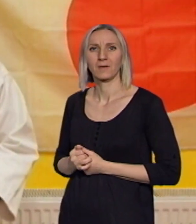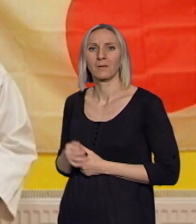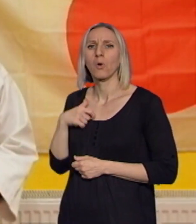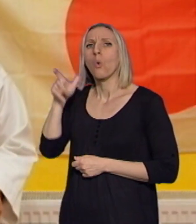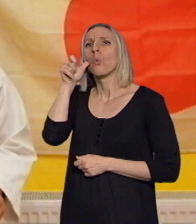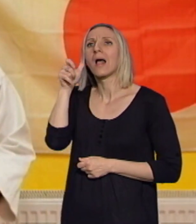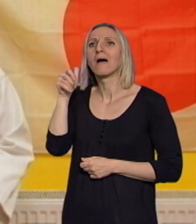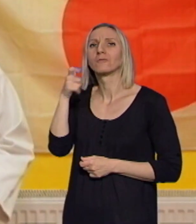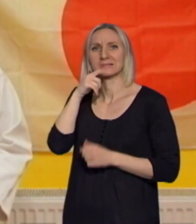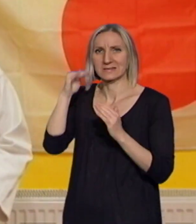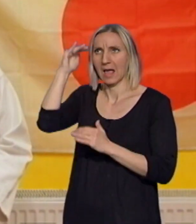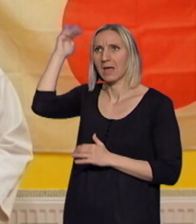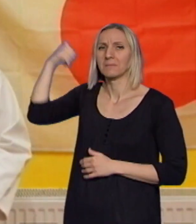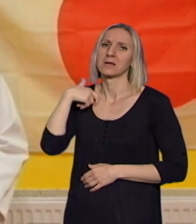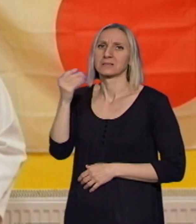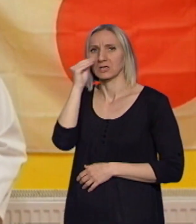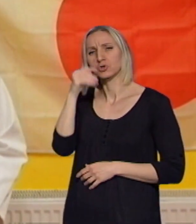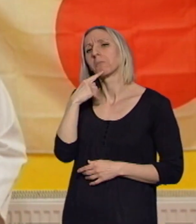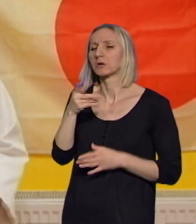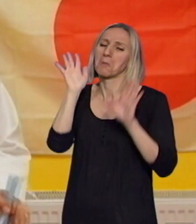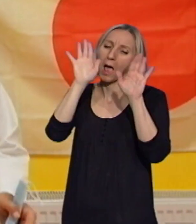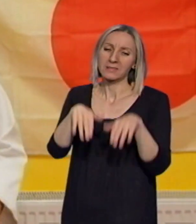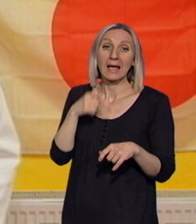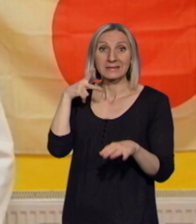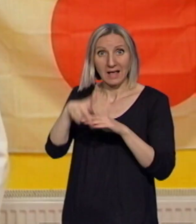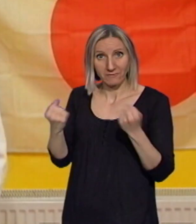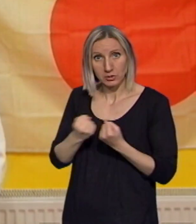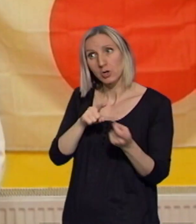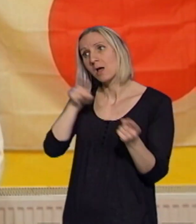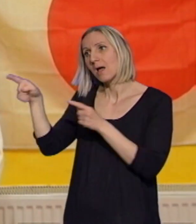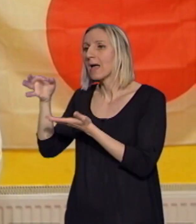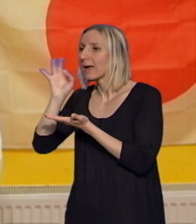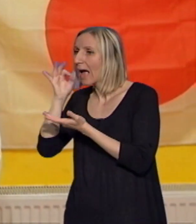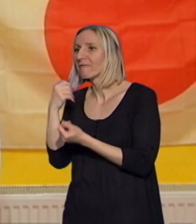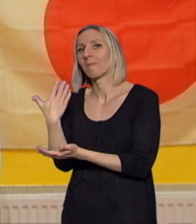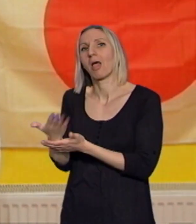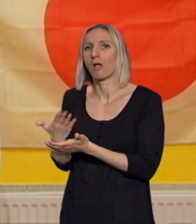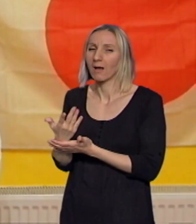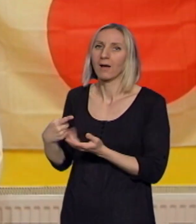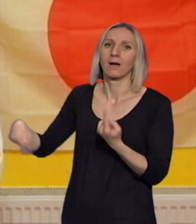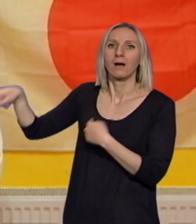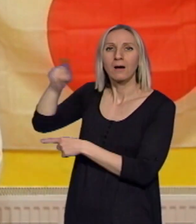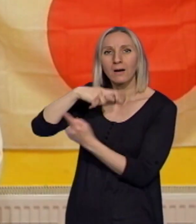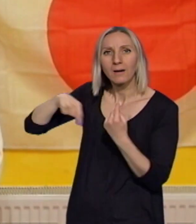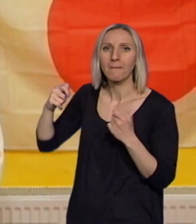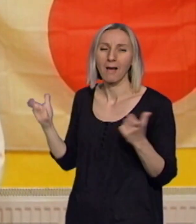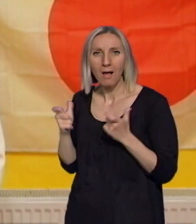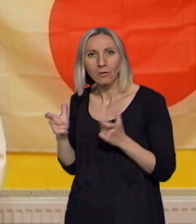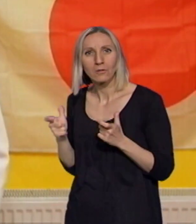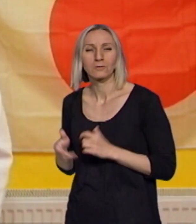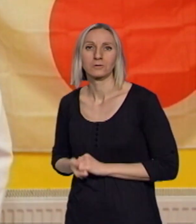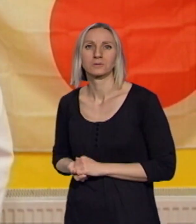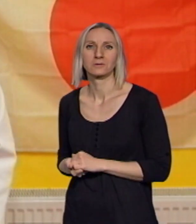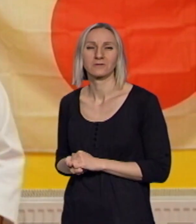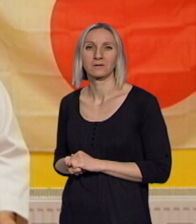starijima da se našalim, da kažem idemo na kafu, pa odemo da popijemo negdje kafu, malo se ispričamo i